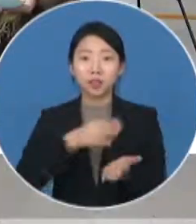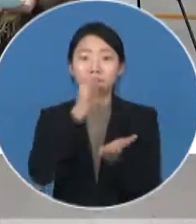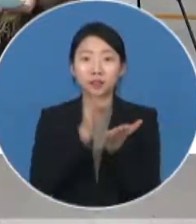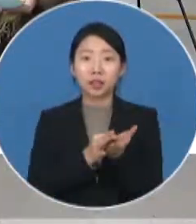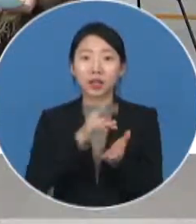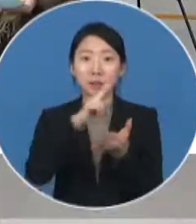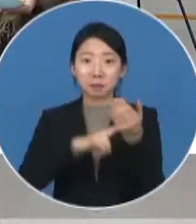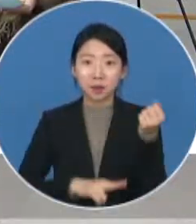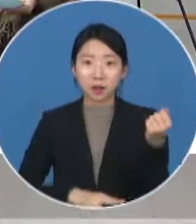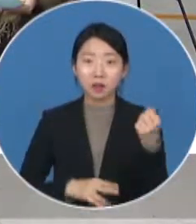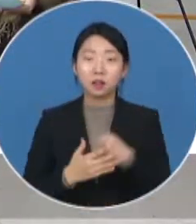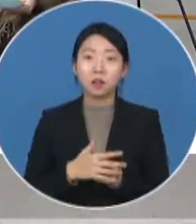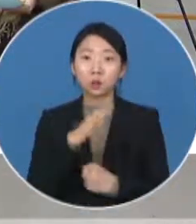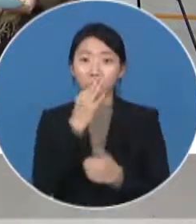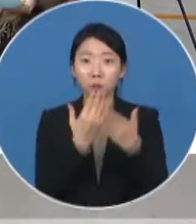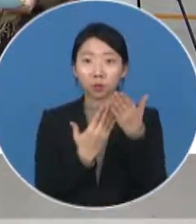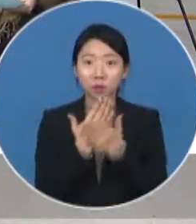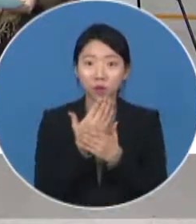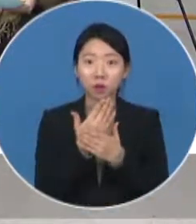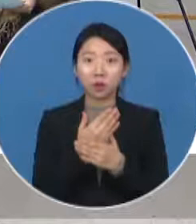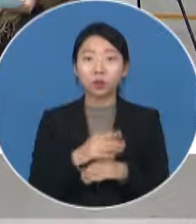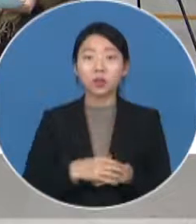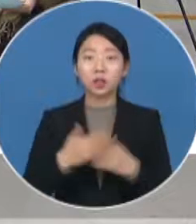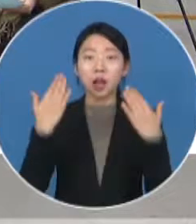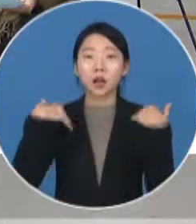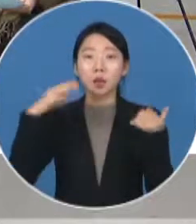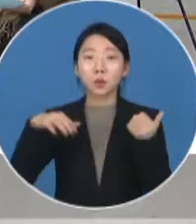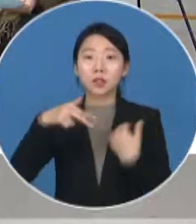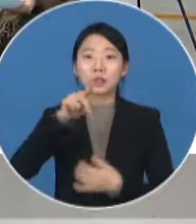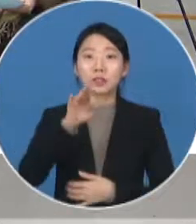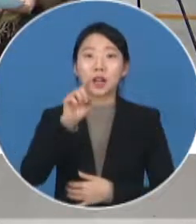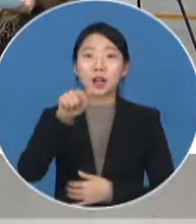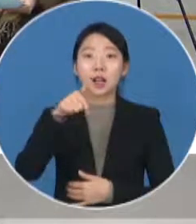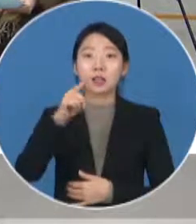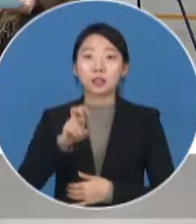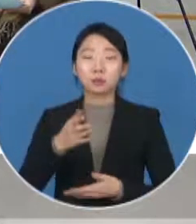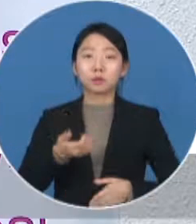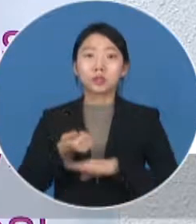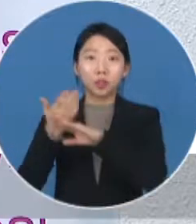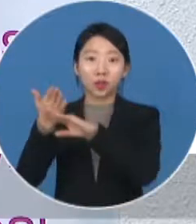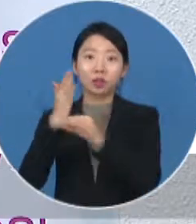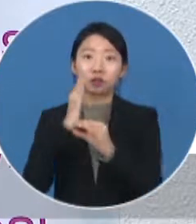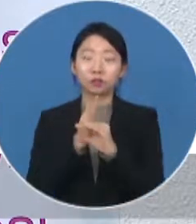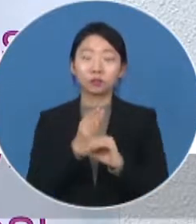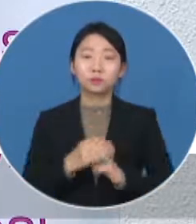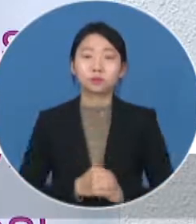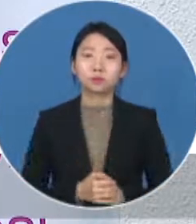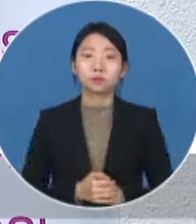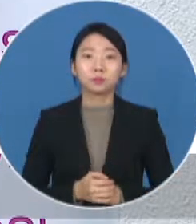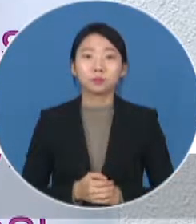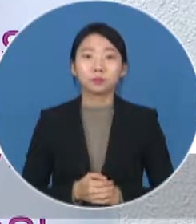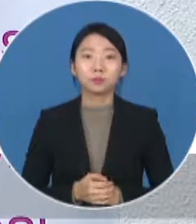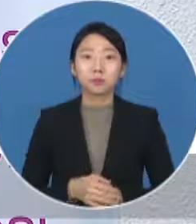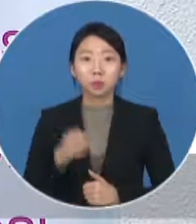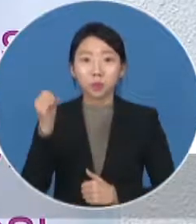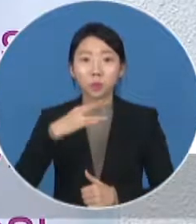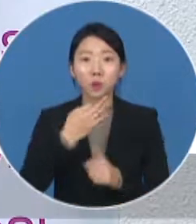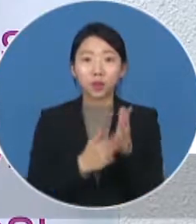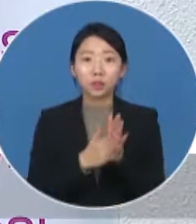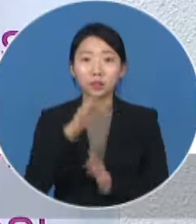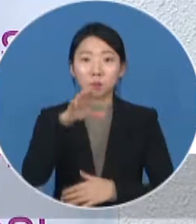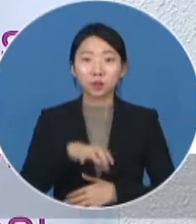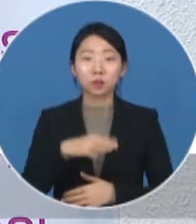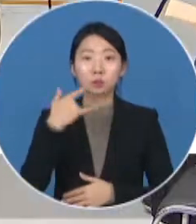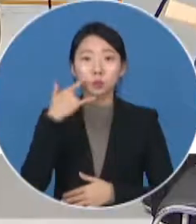가격에 판매하고 수익금은 기증학교의 장학금으로 전달하는 방식으로 운영되고 있습니다. 한편 안양시는